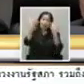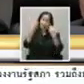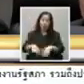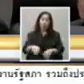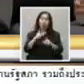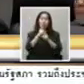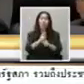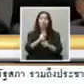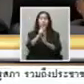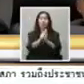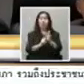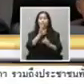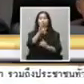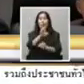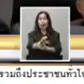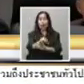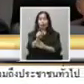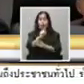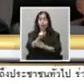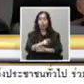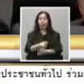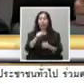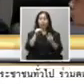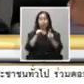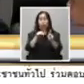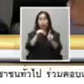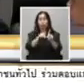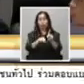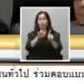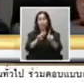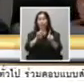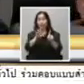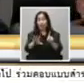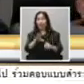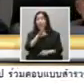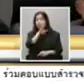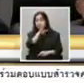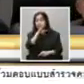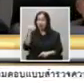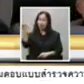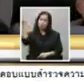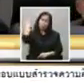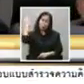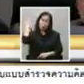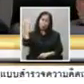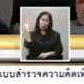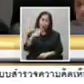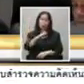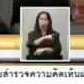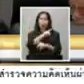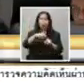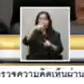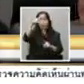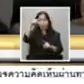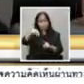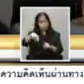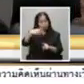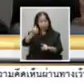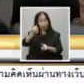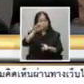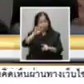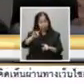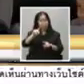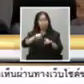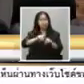นะครับที่75นะครับว่าถ้ามีการอภิปรายเป็นที่ข้อยุติเมื่อวันพุธที่18กันย